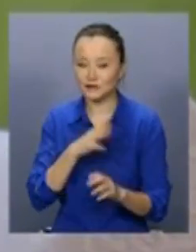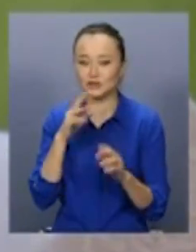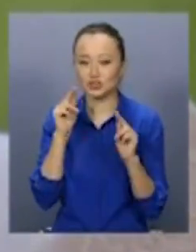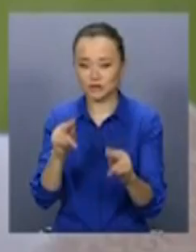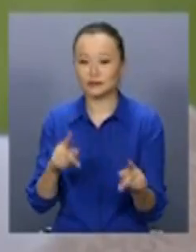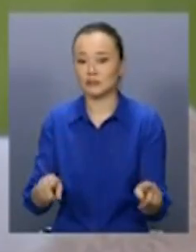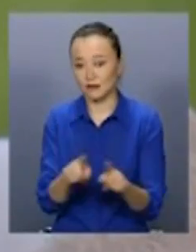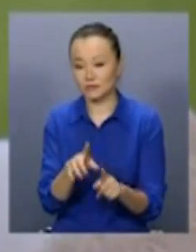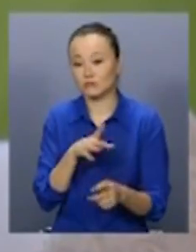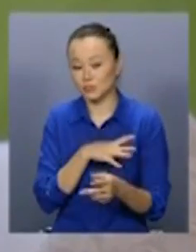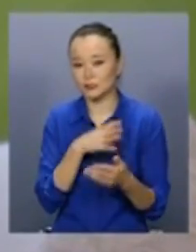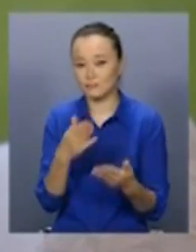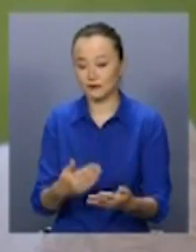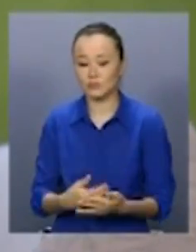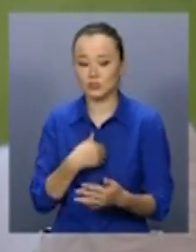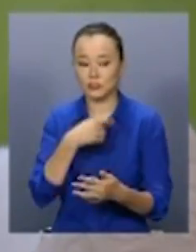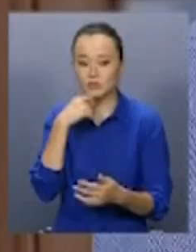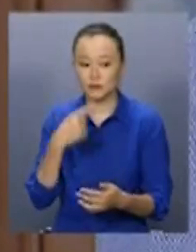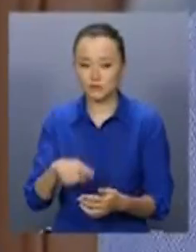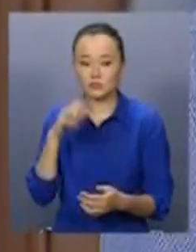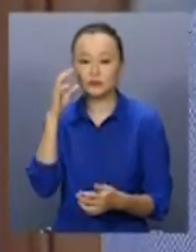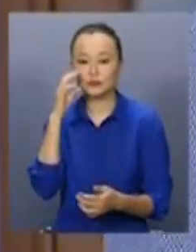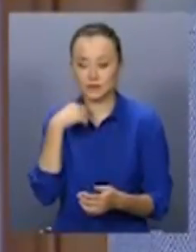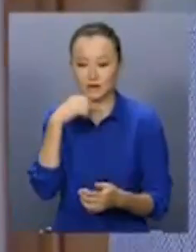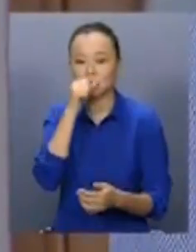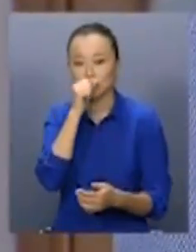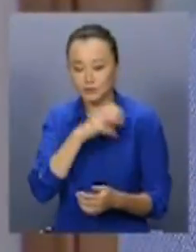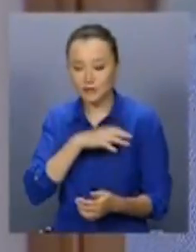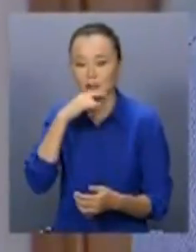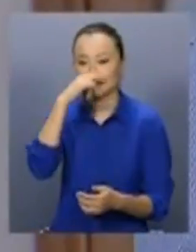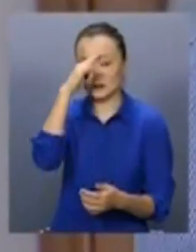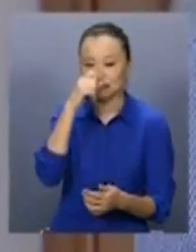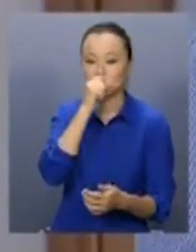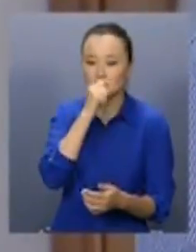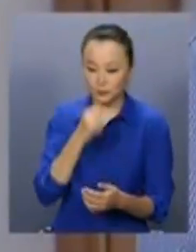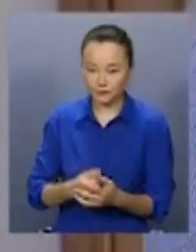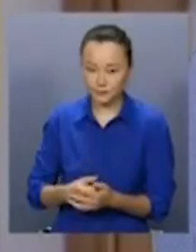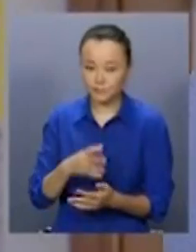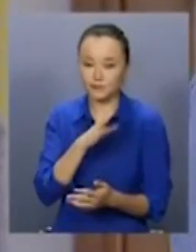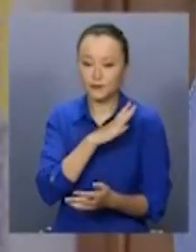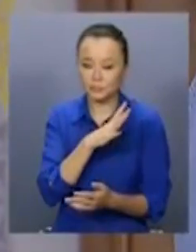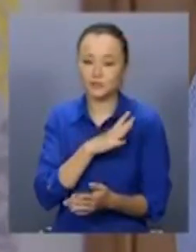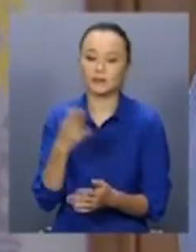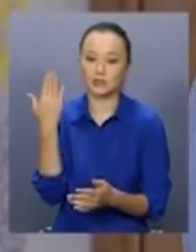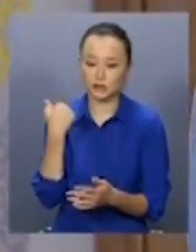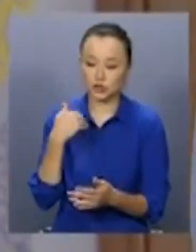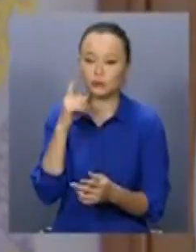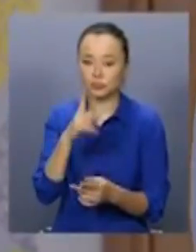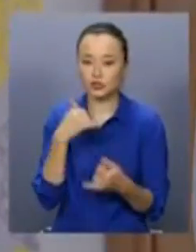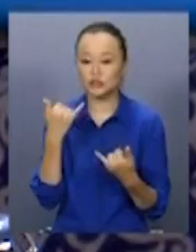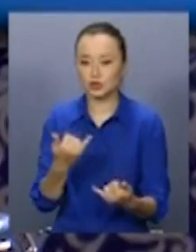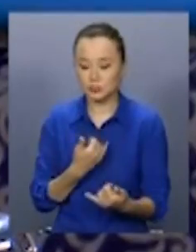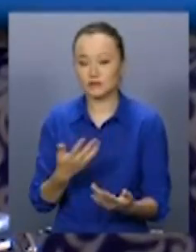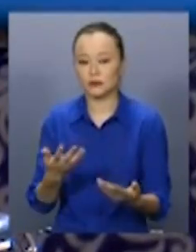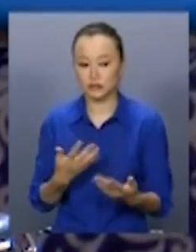Бізге мен енді орысша өлеңдерді айтатынмын, қазақша әндерді айтатынмын. Сол кезде. Бірақ қазіргі уақытта